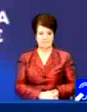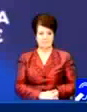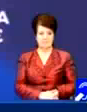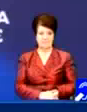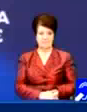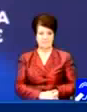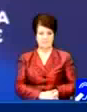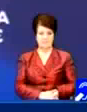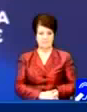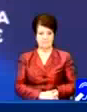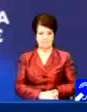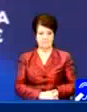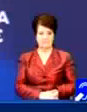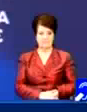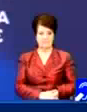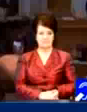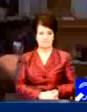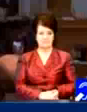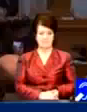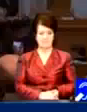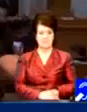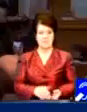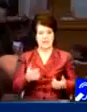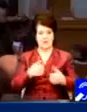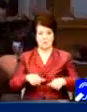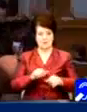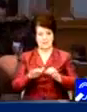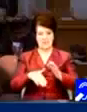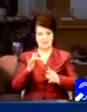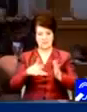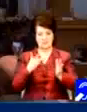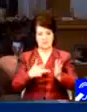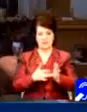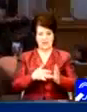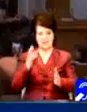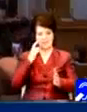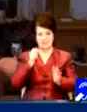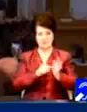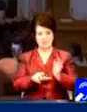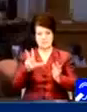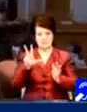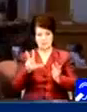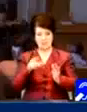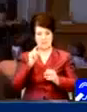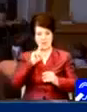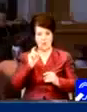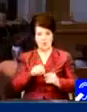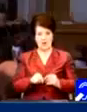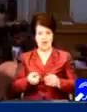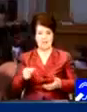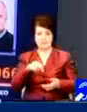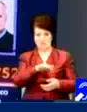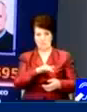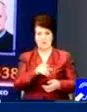абсолютно маніпулятивна, нечесна річ. Potrivit Comisiei Electorale Centrale de la Kiev, aproape 63% dintre ucraineni s-au prezentat